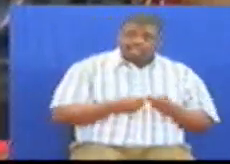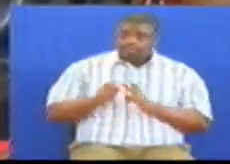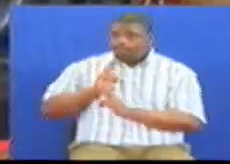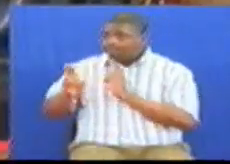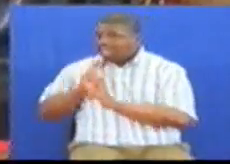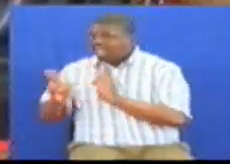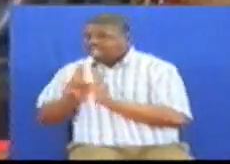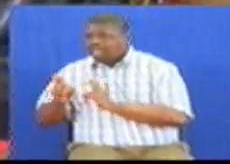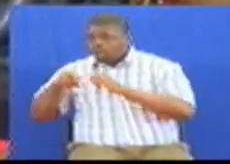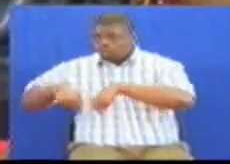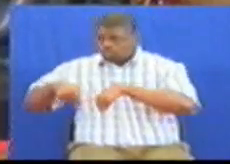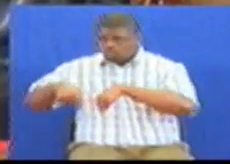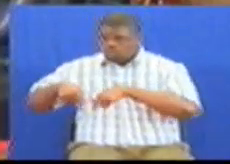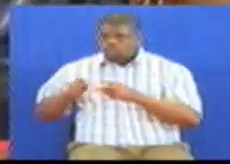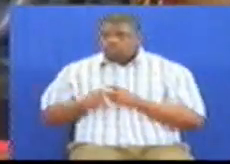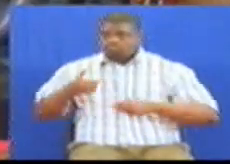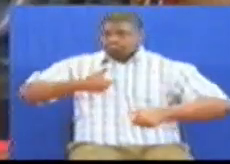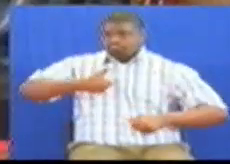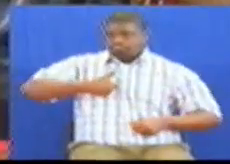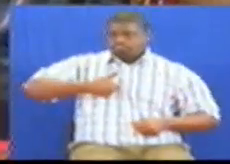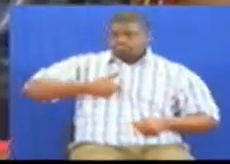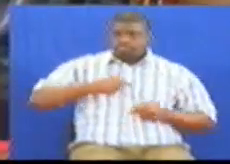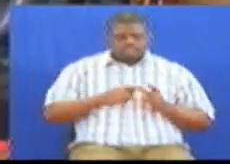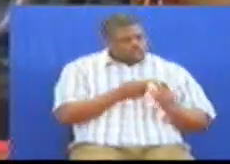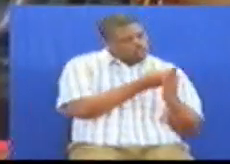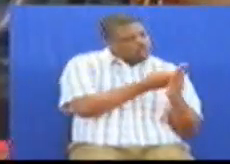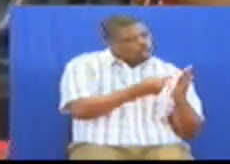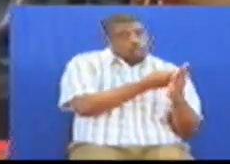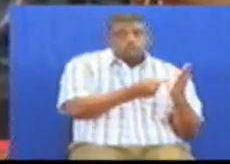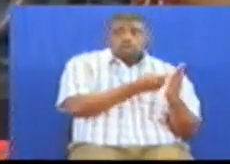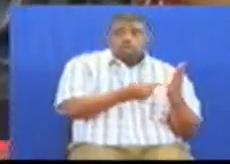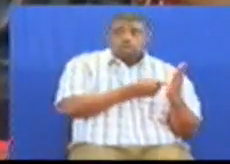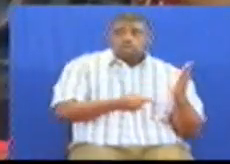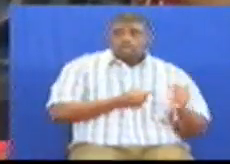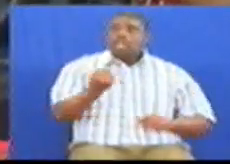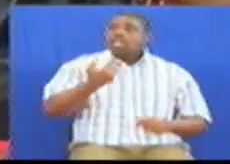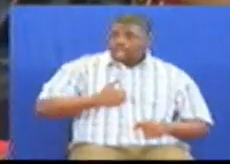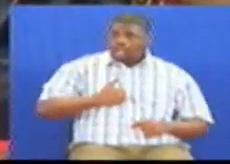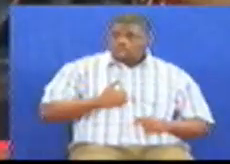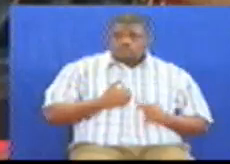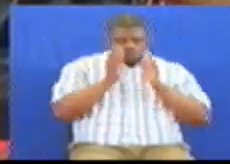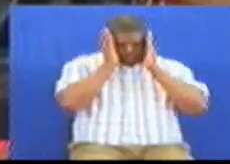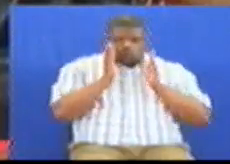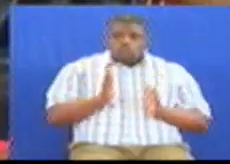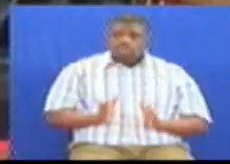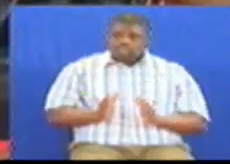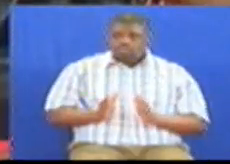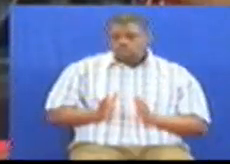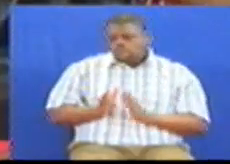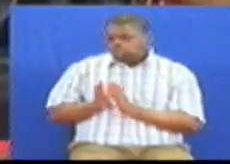majadiliano. Ninayo orodha hapa ya waheshimiwa wabunge ambao wameomba kuchangia.